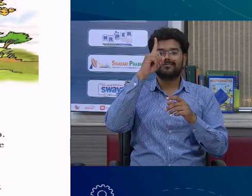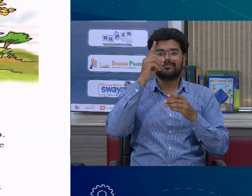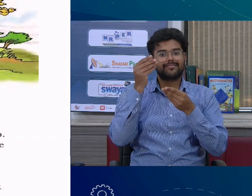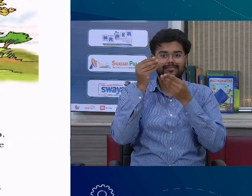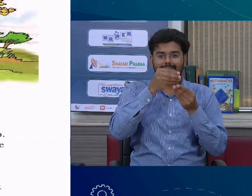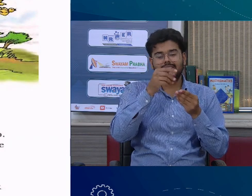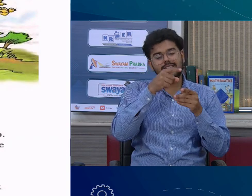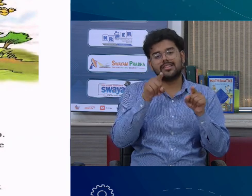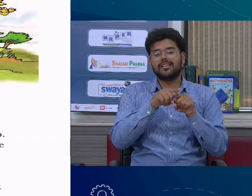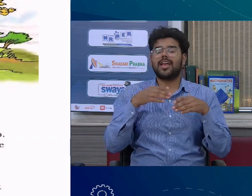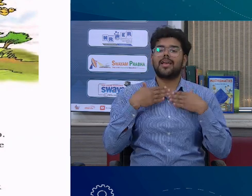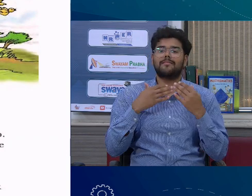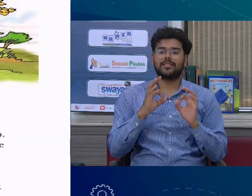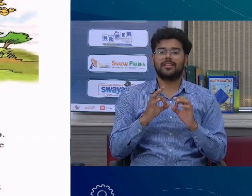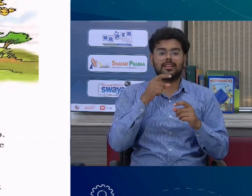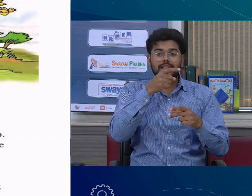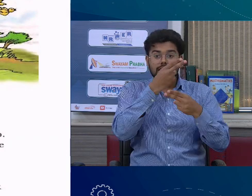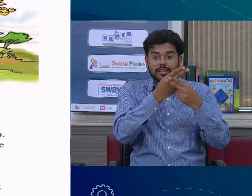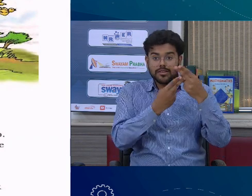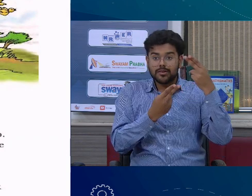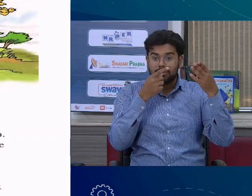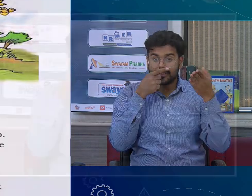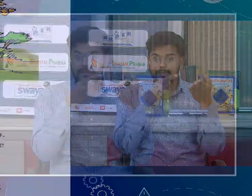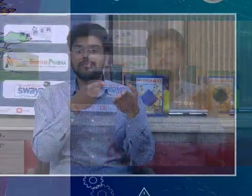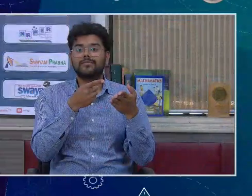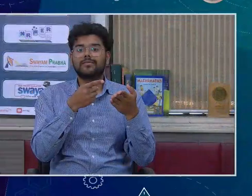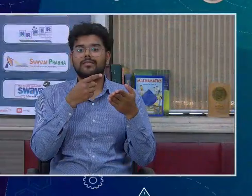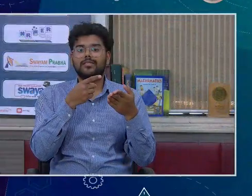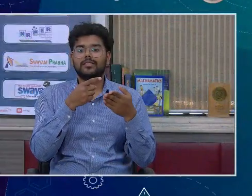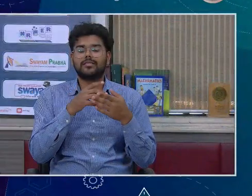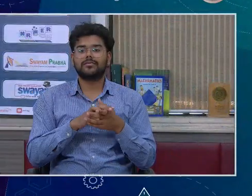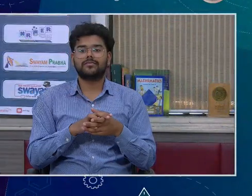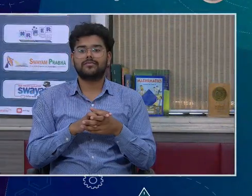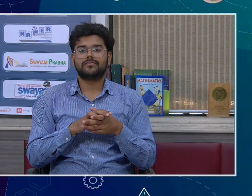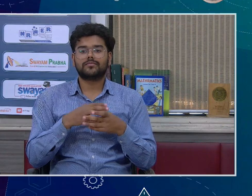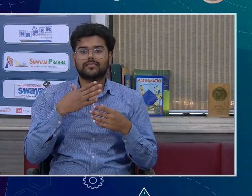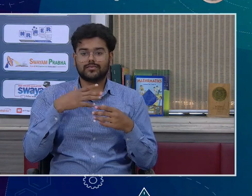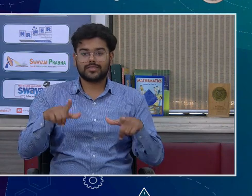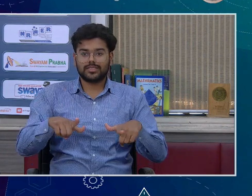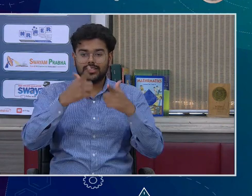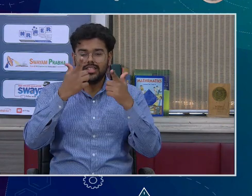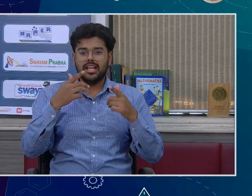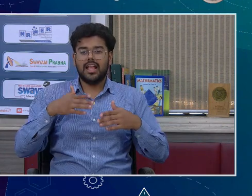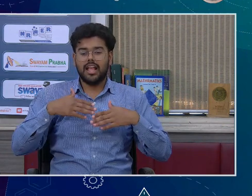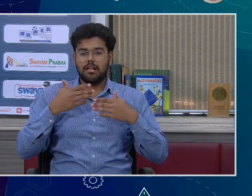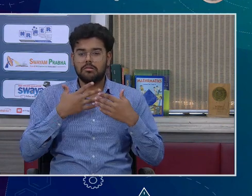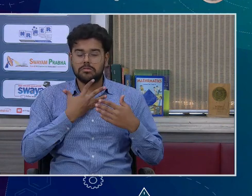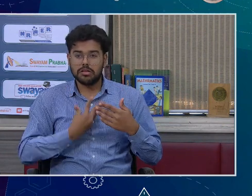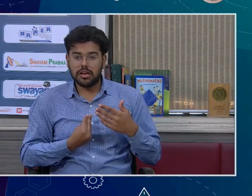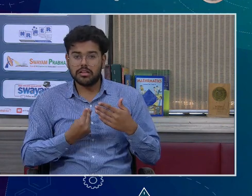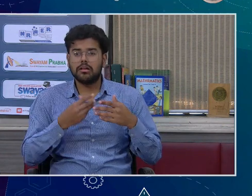इट. सो दैट्स द स्टोरी वेयर द लीव वाज इनिशियली अनहैप्पी, द ट्री वाज इनिशियली अनहैप्पी विद